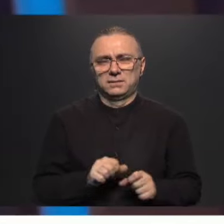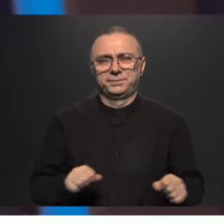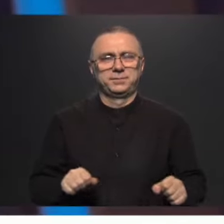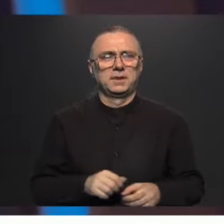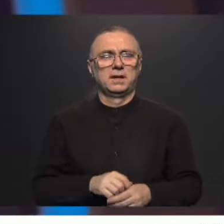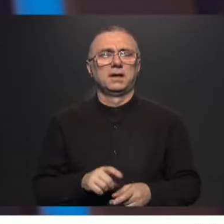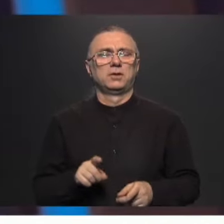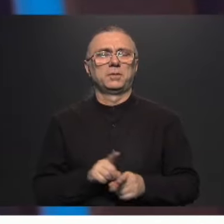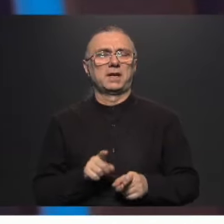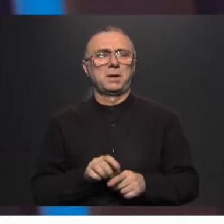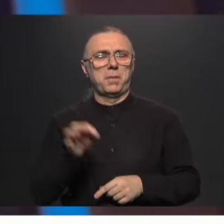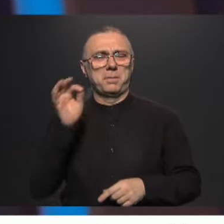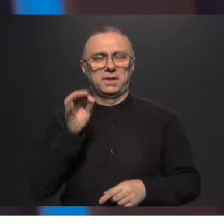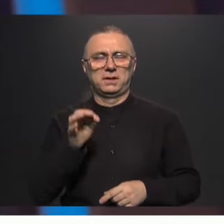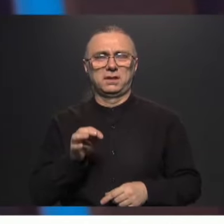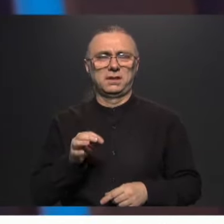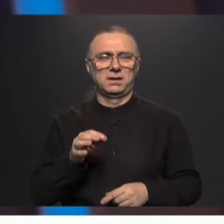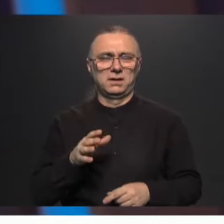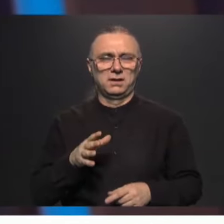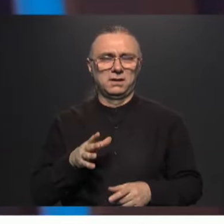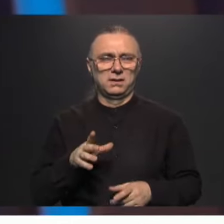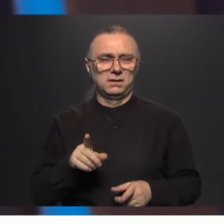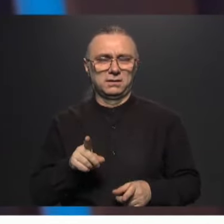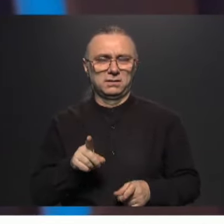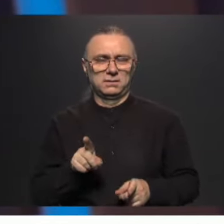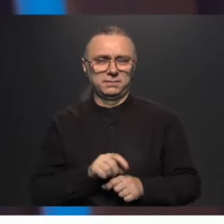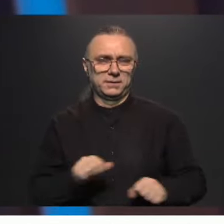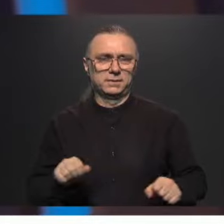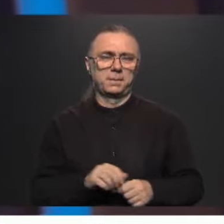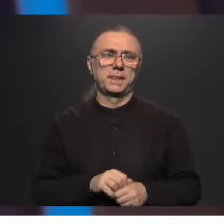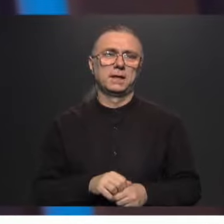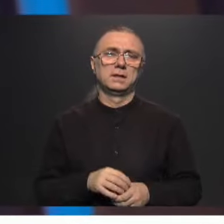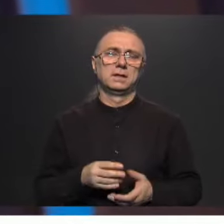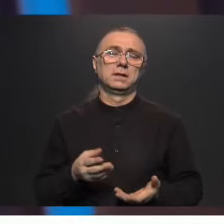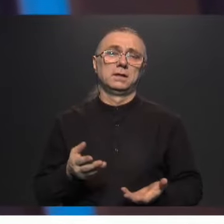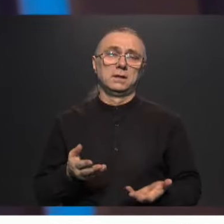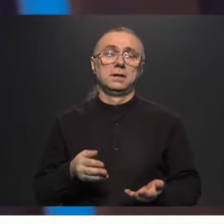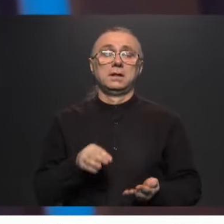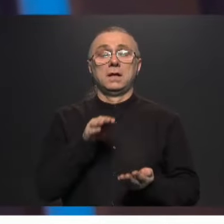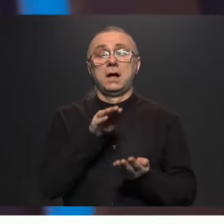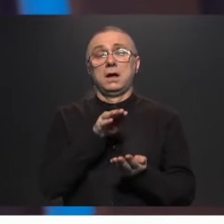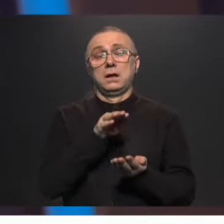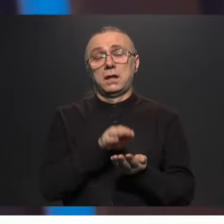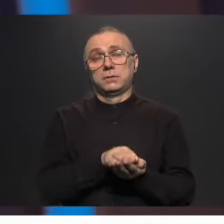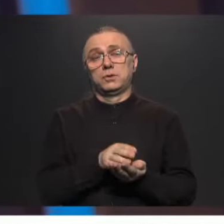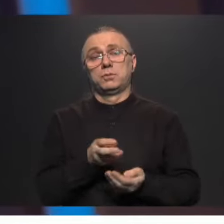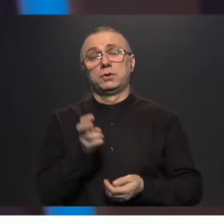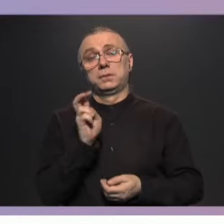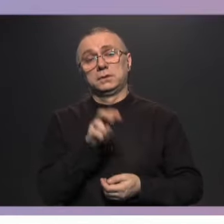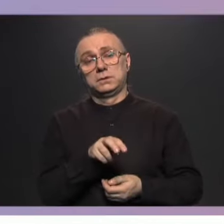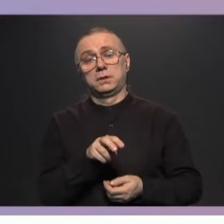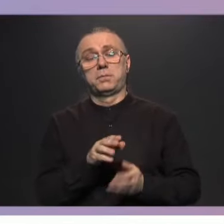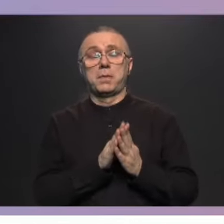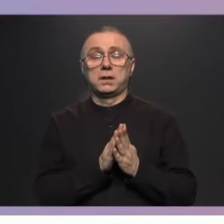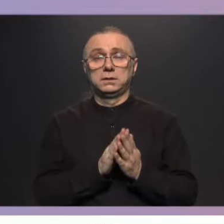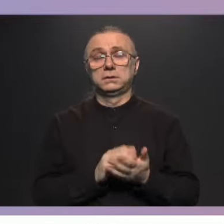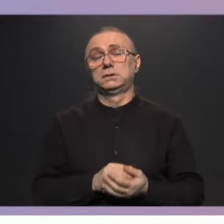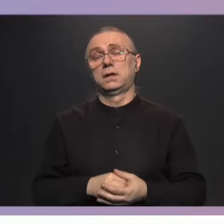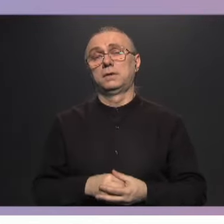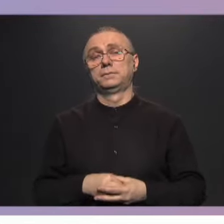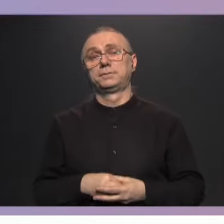это, конечно, лучше делать не на кладбище. На кладбище нужно молиться. Приезжать, сидеть, молиться, позвать священника по